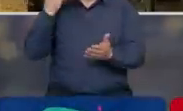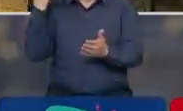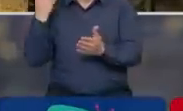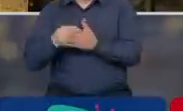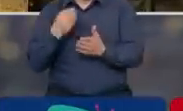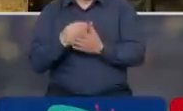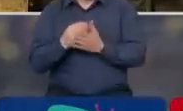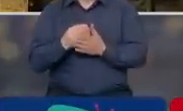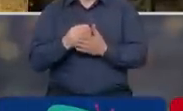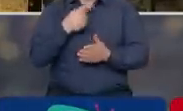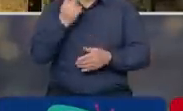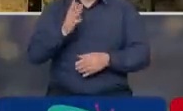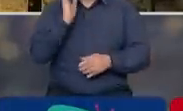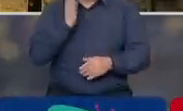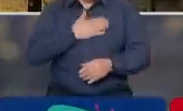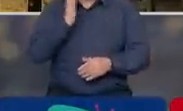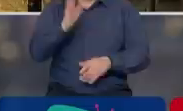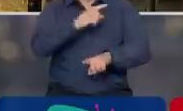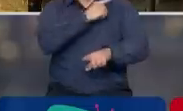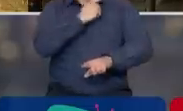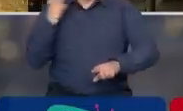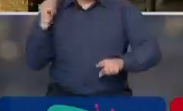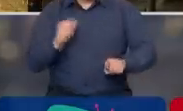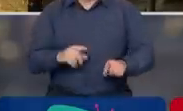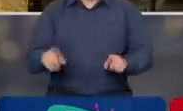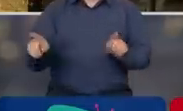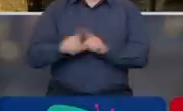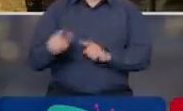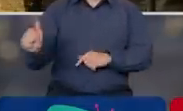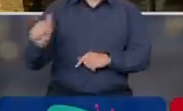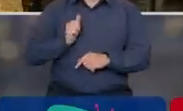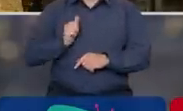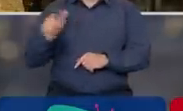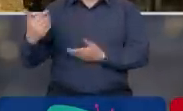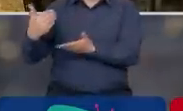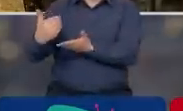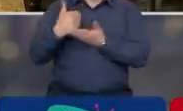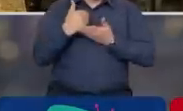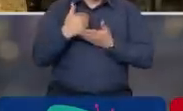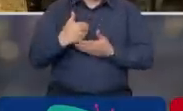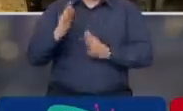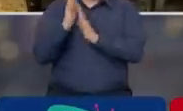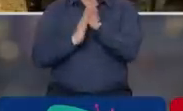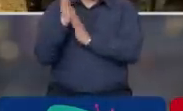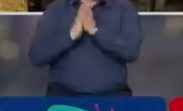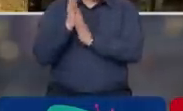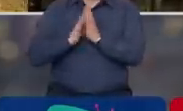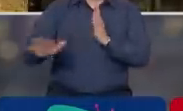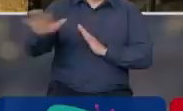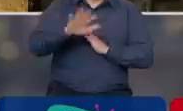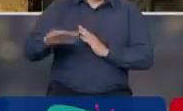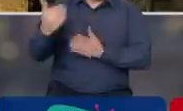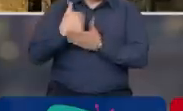są wystarczające dodatkowo wspierają nas też wojsk obrony terytorialnej podlaska brygady obrony terytorialnej